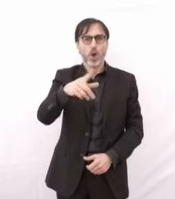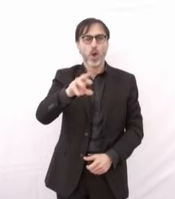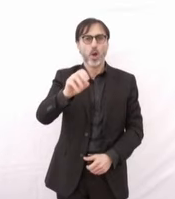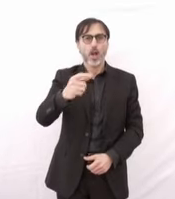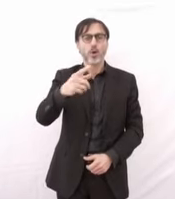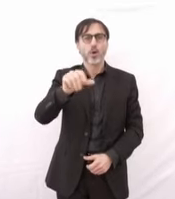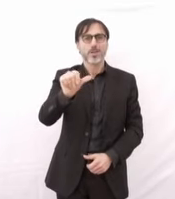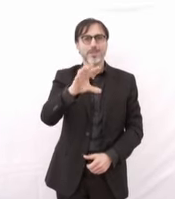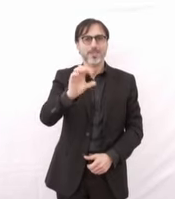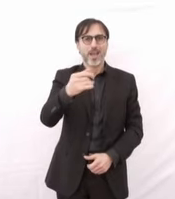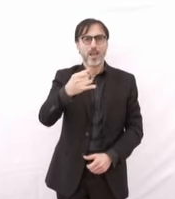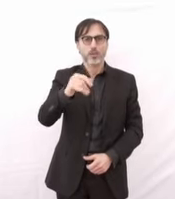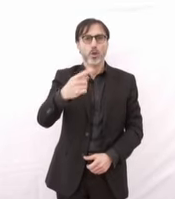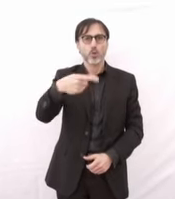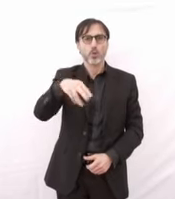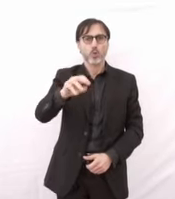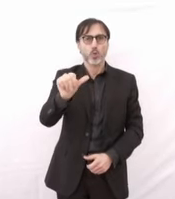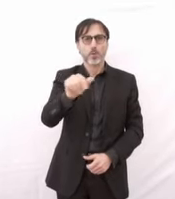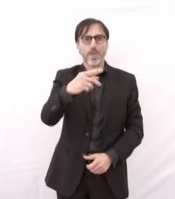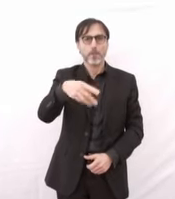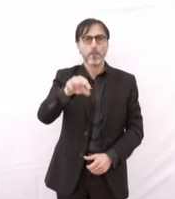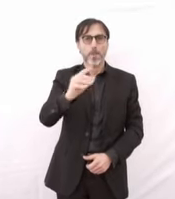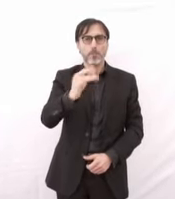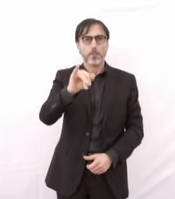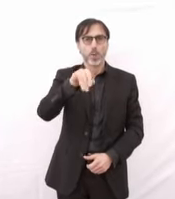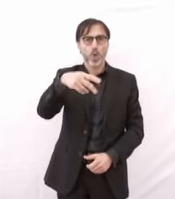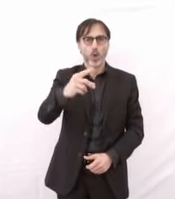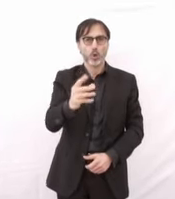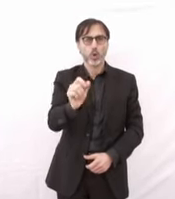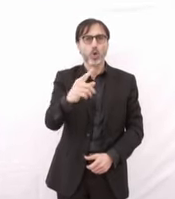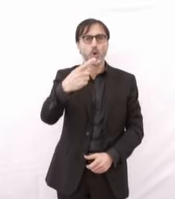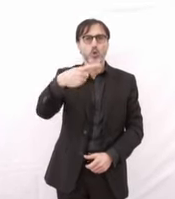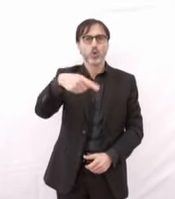Biondo, Giovanni Sant'Angelo,